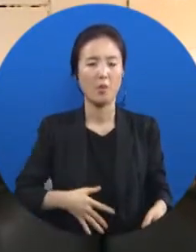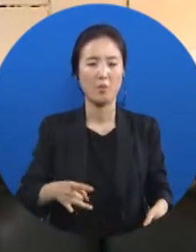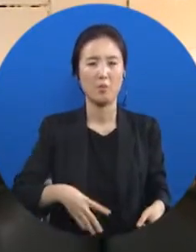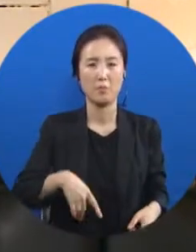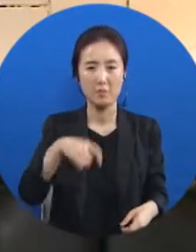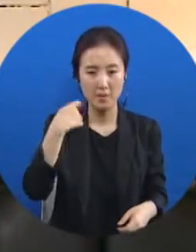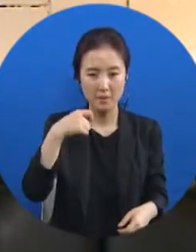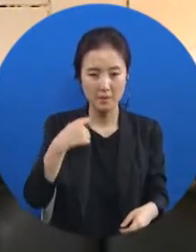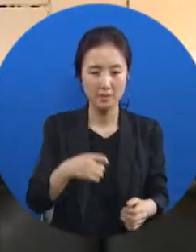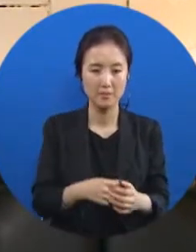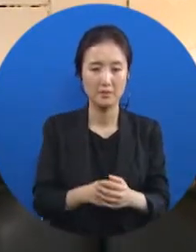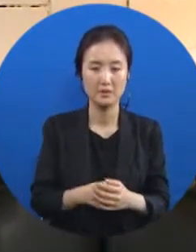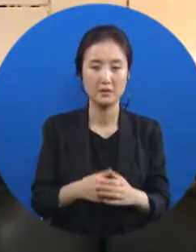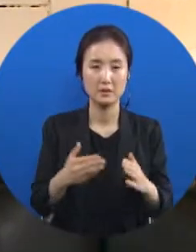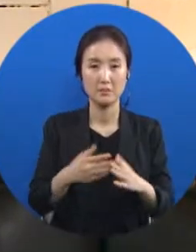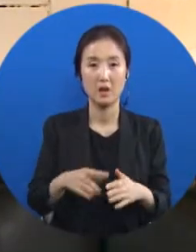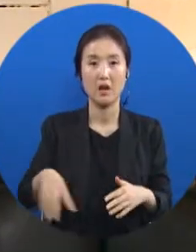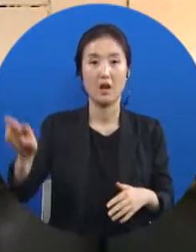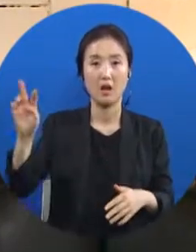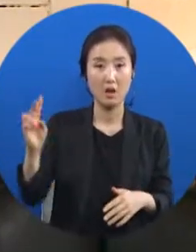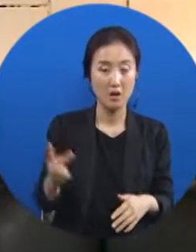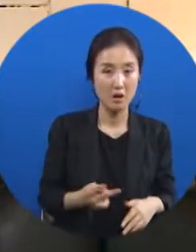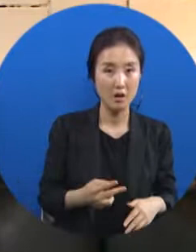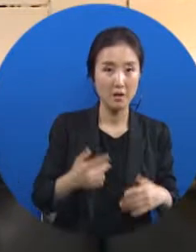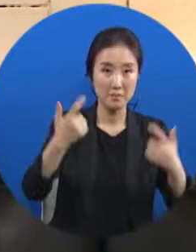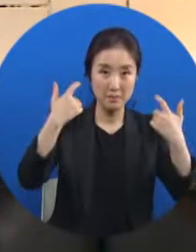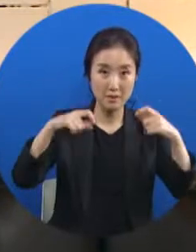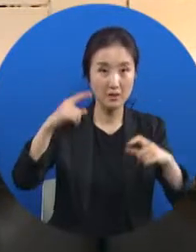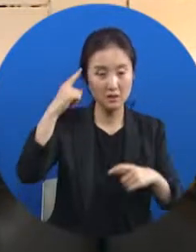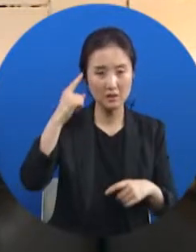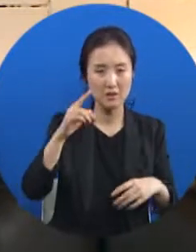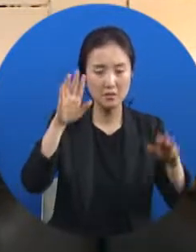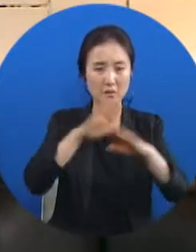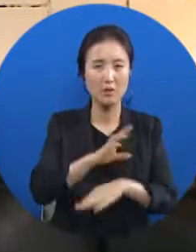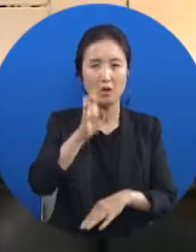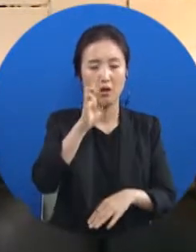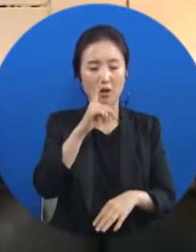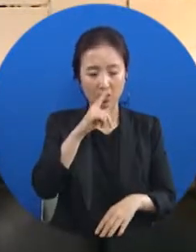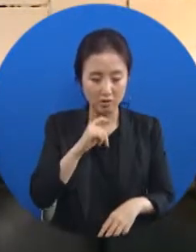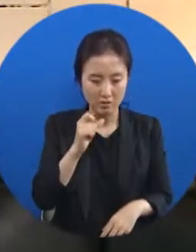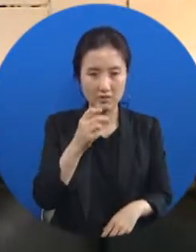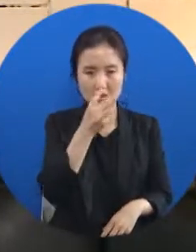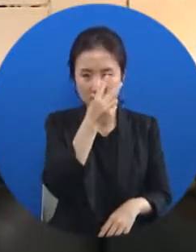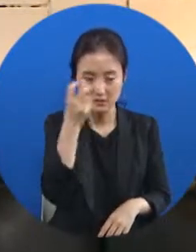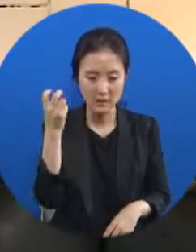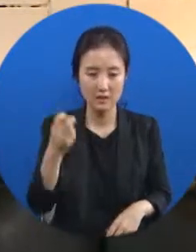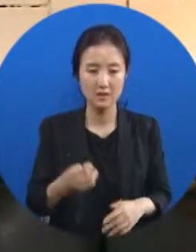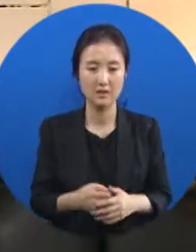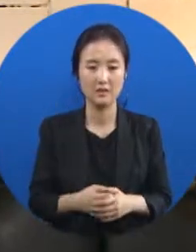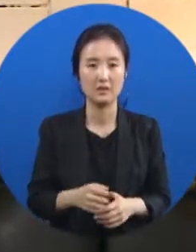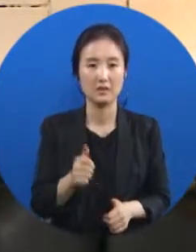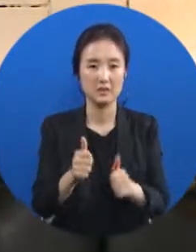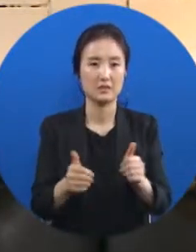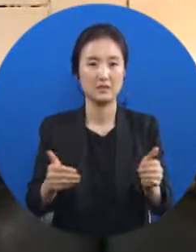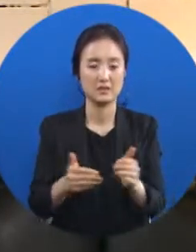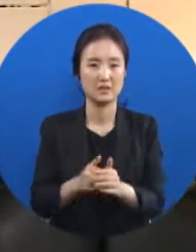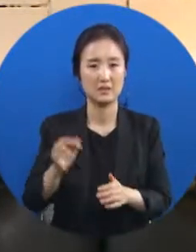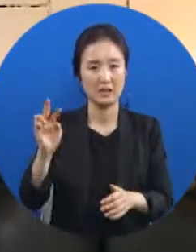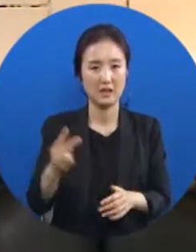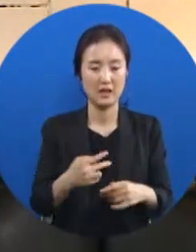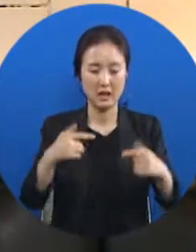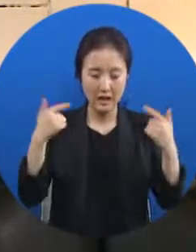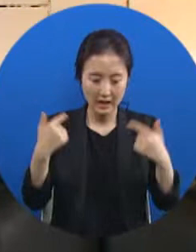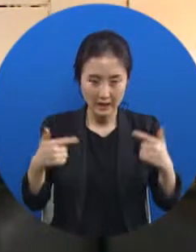그러다가 밤새야지 하는데 12시 되면 잠들고 그리고 시험을 봤어요. 시험 끝나고 올 때 항상 그랬어요. 저는